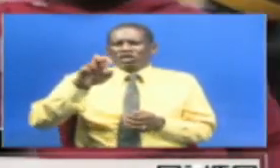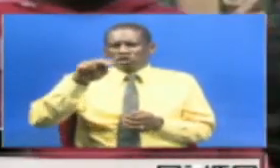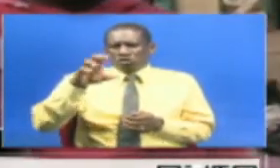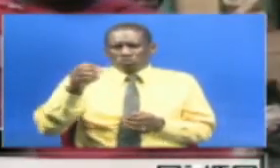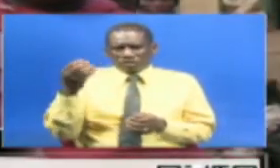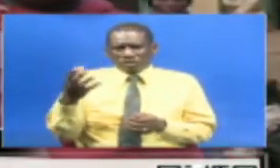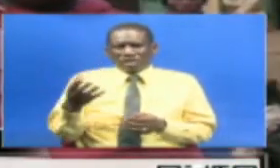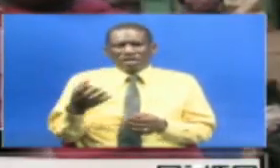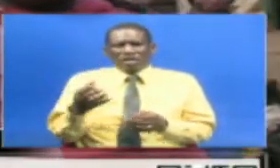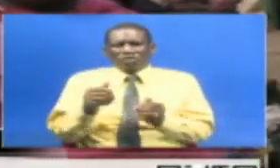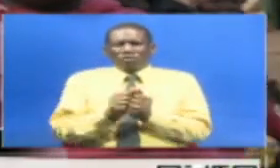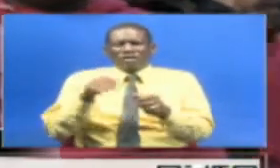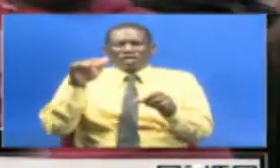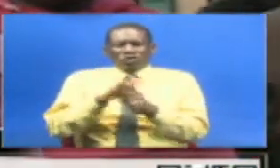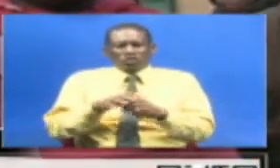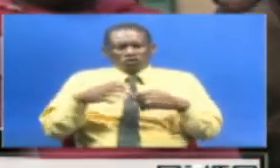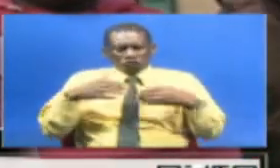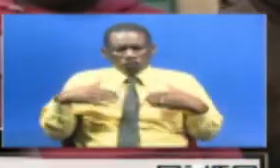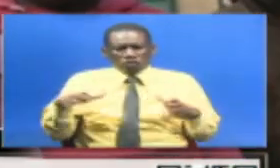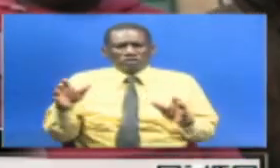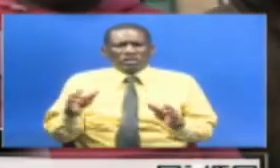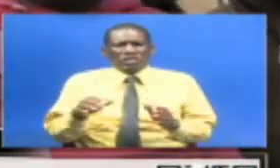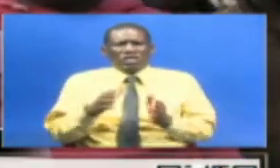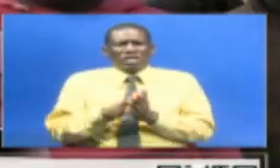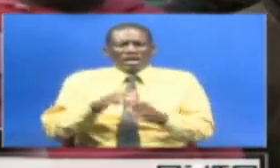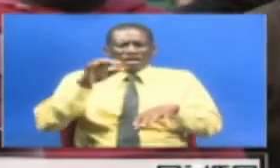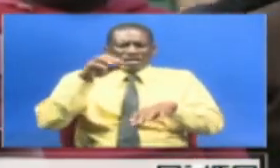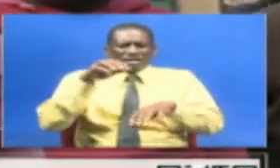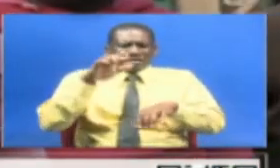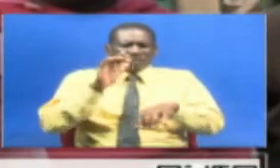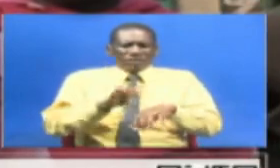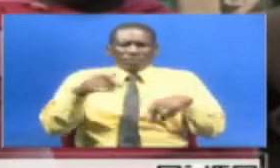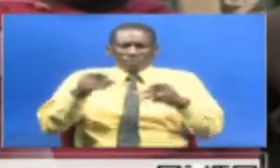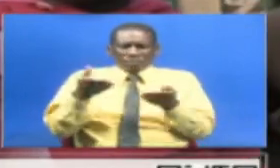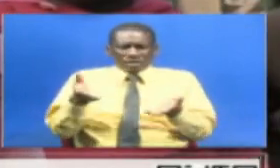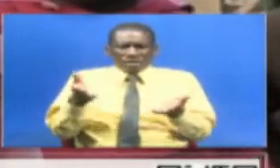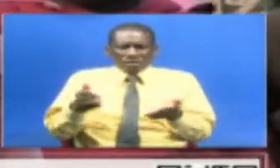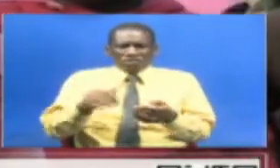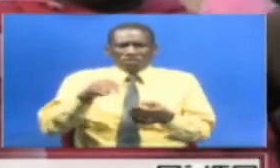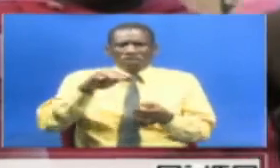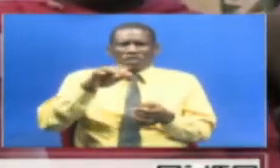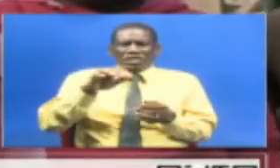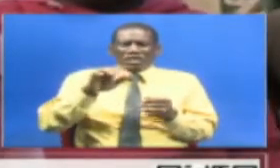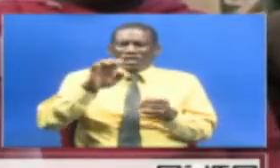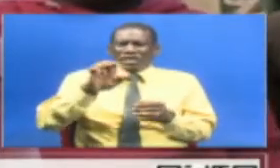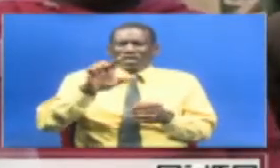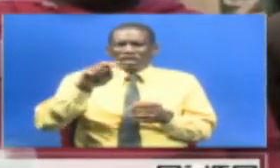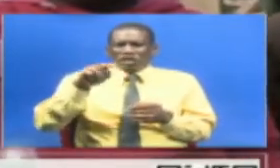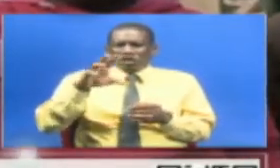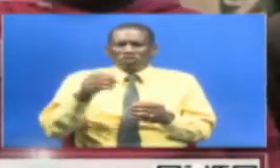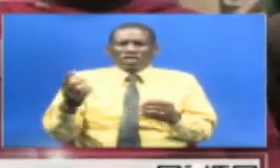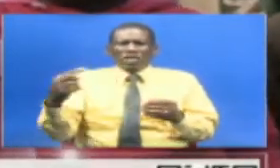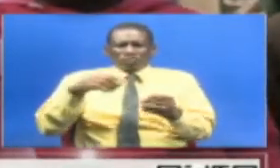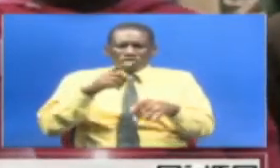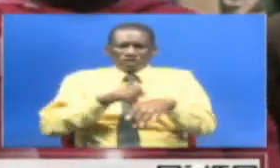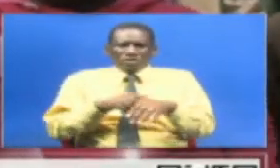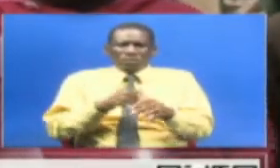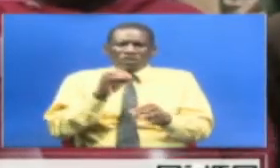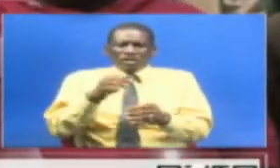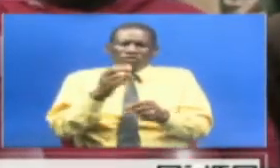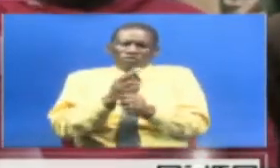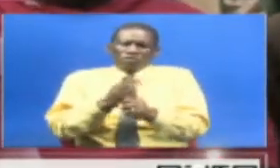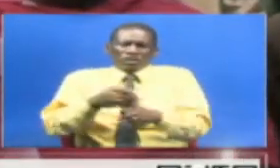inakuja na hasara mingi. Inaumiza watu, lakini hii ya saisi inakuja kwa utaratibu sana. Kama tutatumia